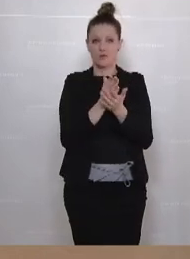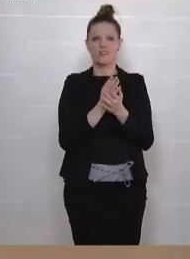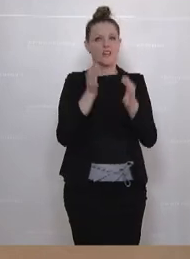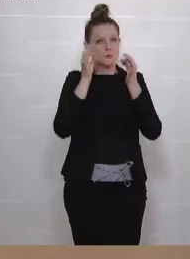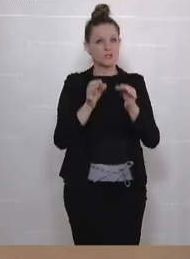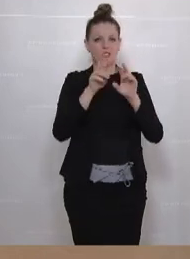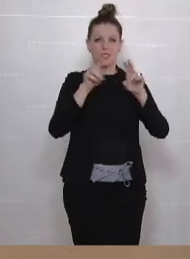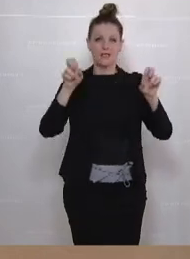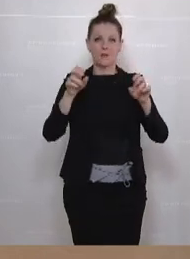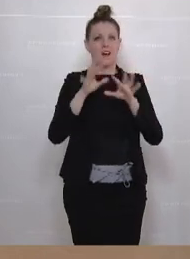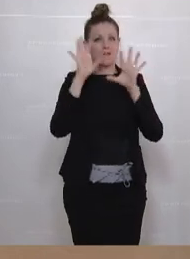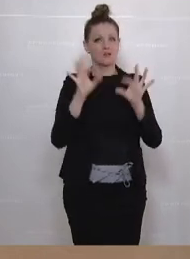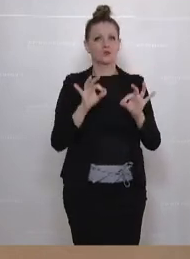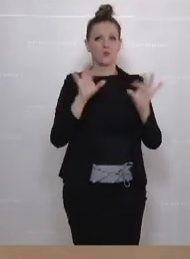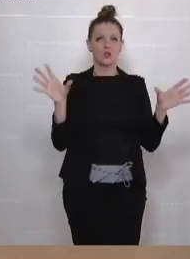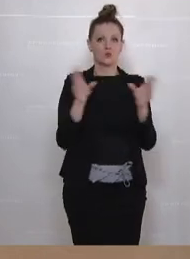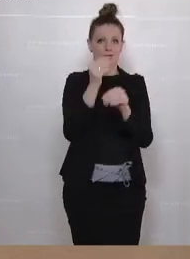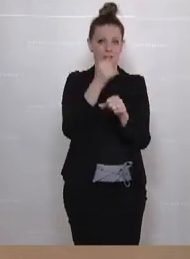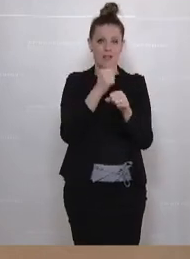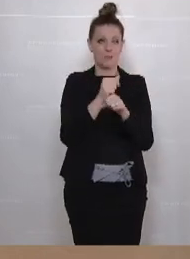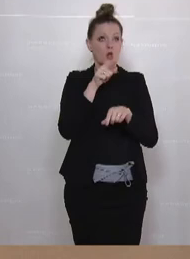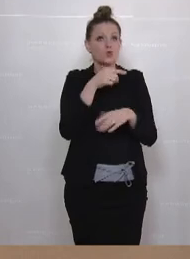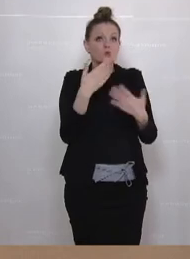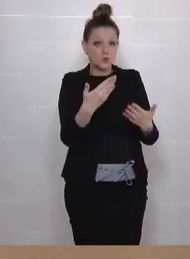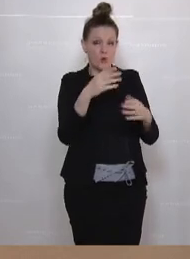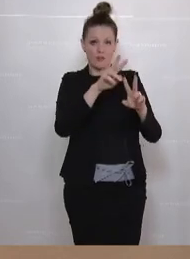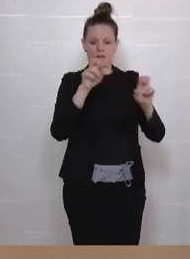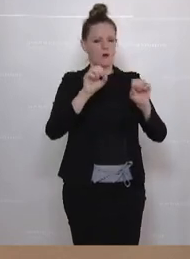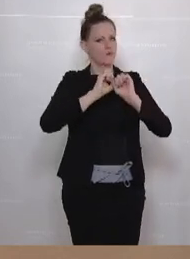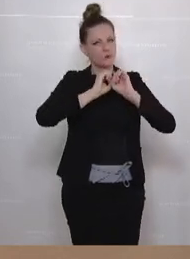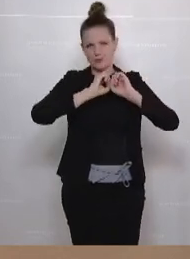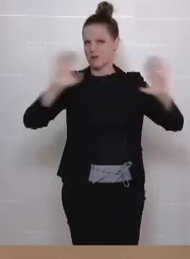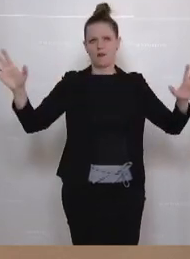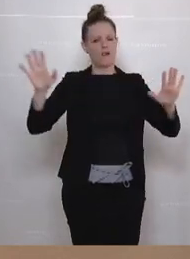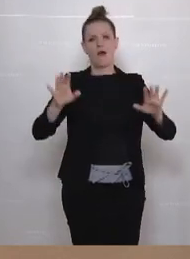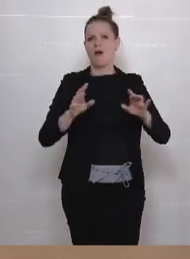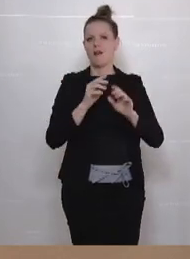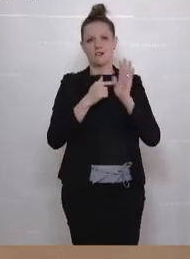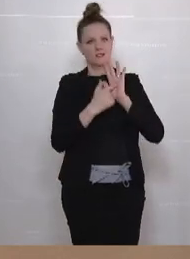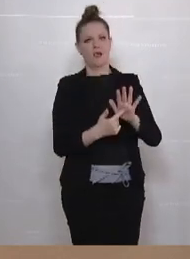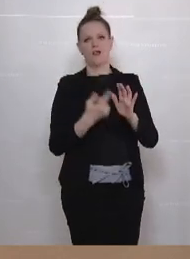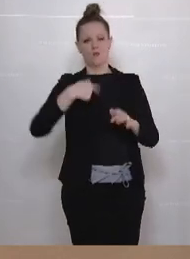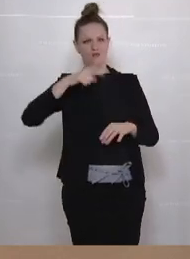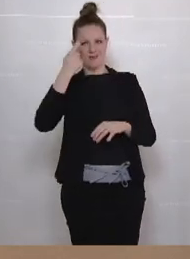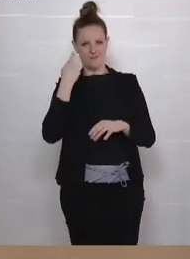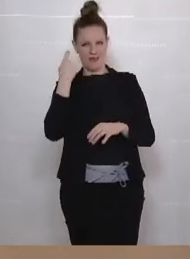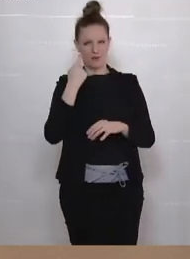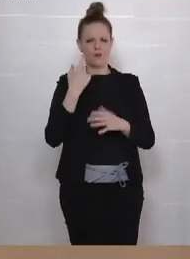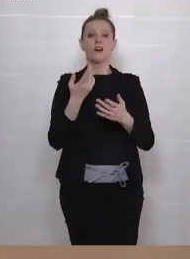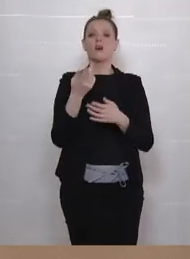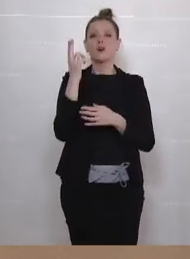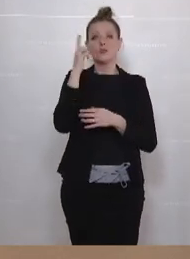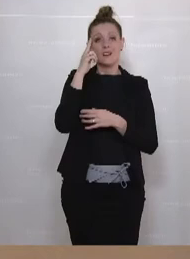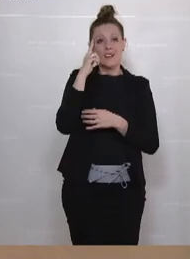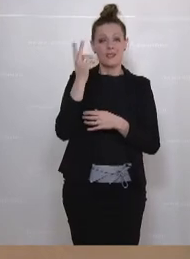eine Zusammenarbeit, aber ich glaube, in solchen Fragen müssen wir ganz klare Kante zeigen. Und Sie kennen ja die Position Österreichs zum